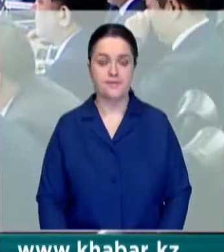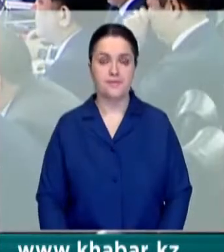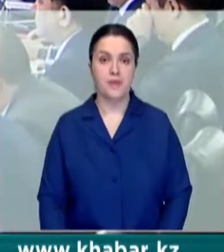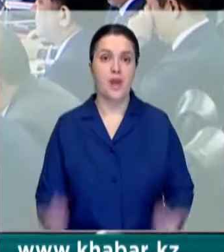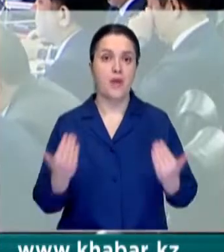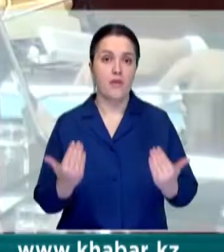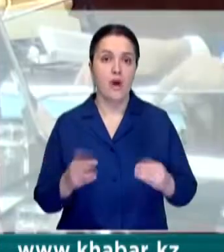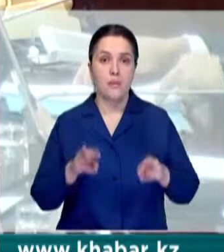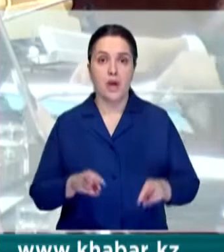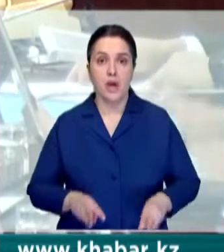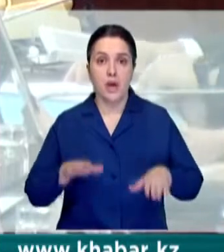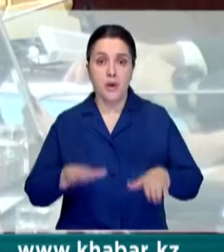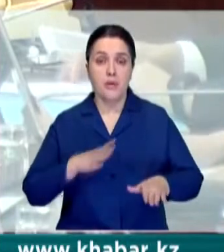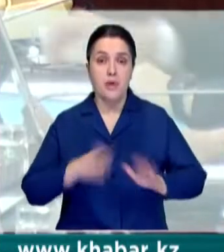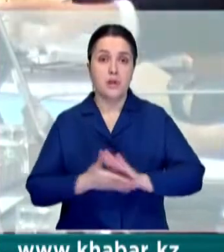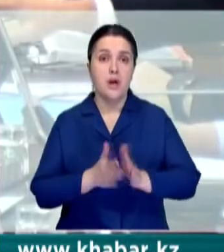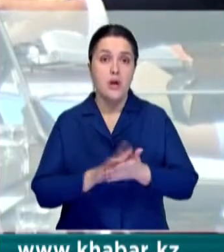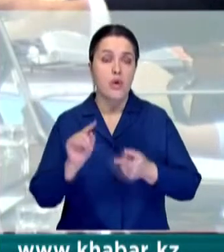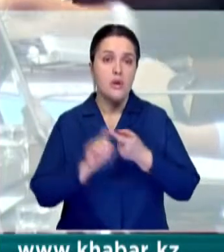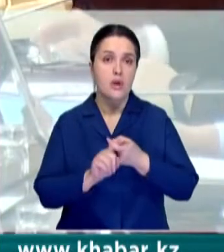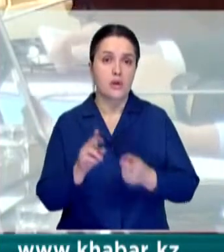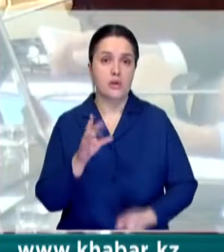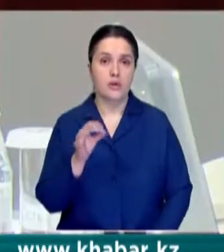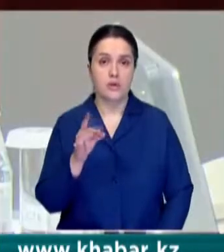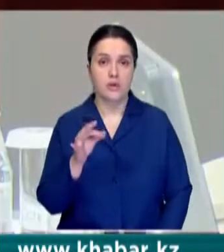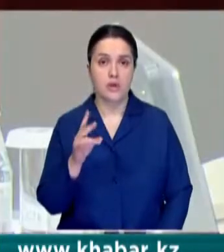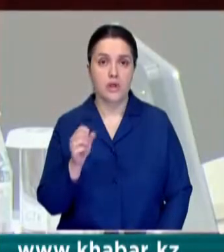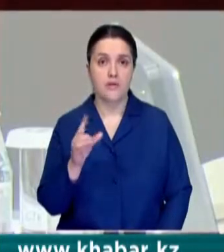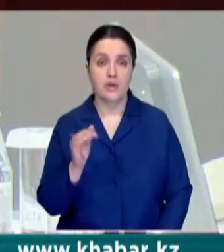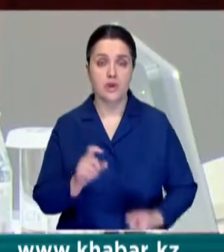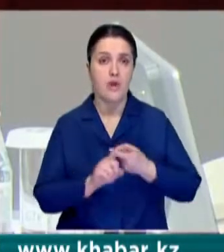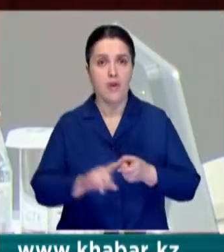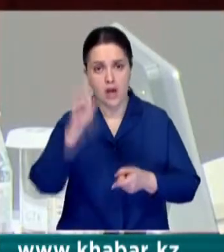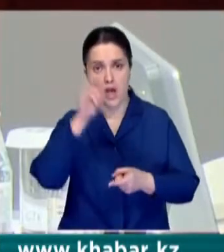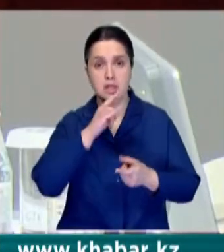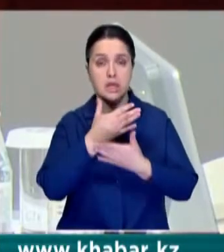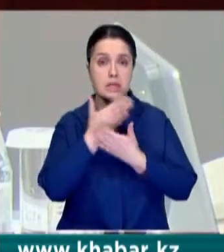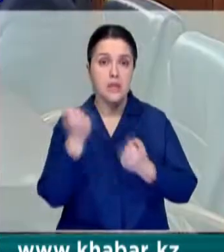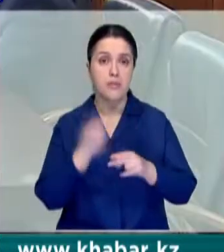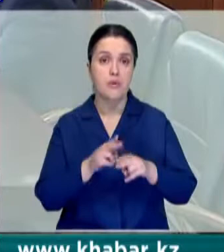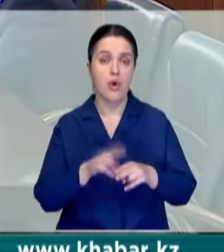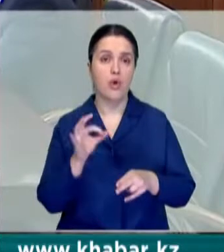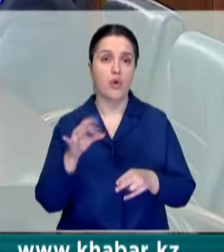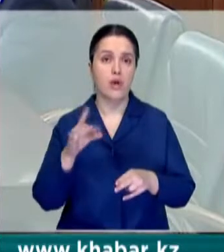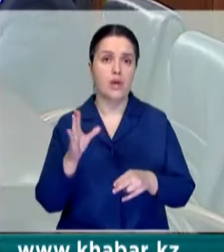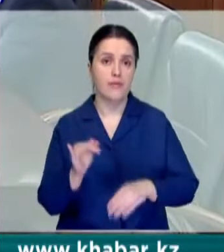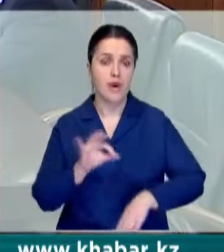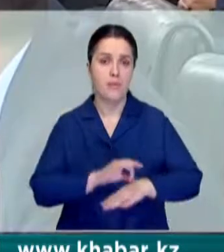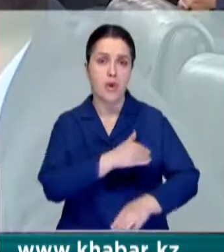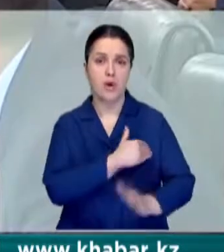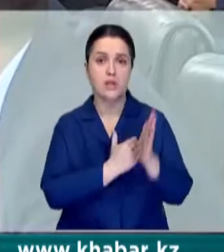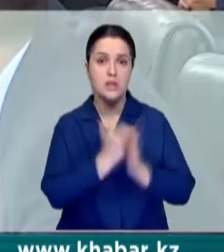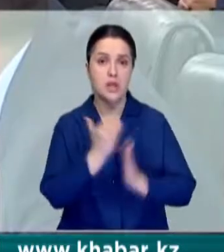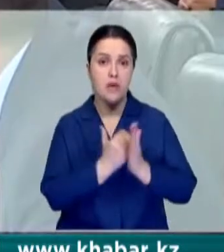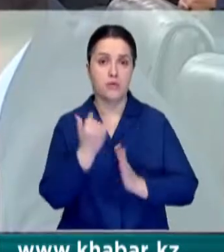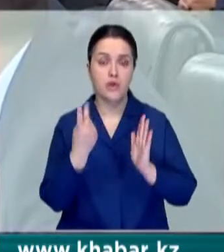Сегодня же в правительстве рассмотрели и ситуацию по коронавирусу. Инфекции в Казахстане нет. Тем временем симптомами ОРВИ и высокой